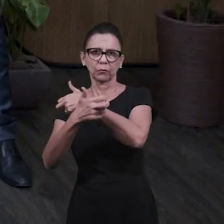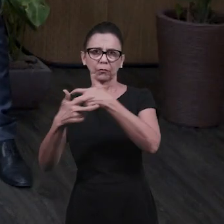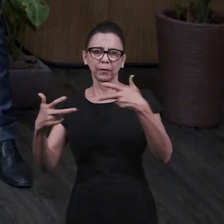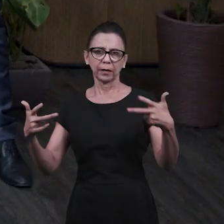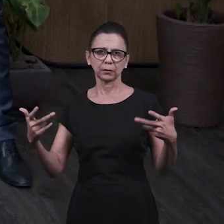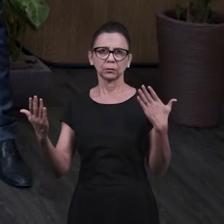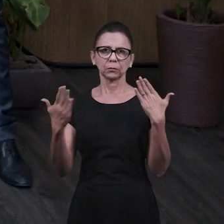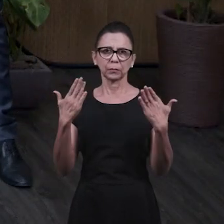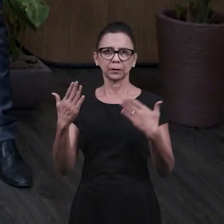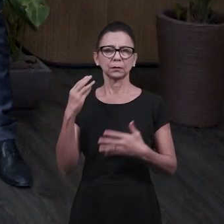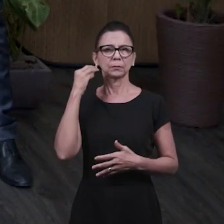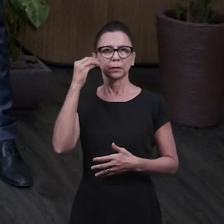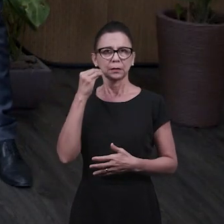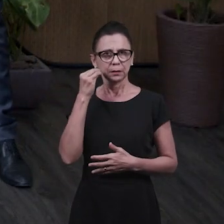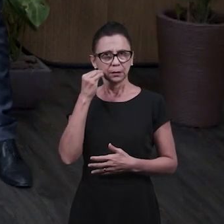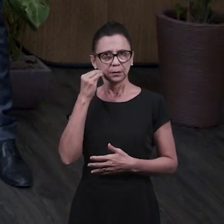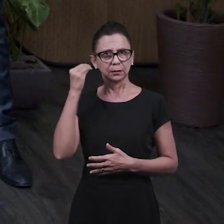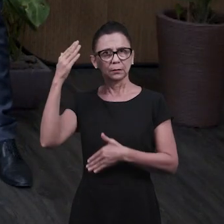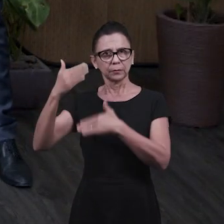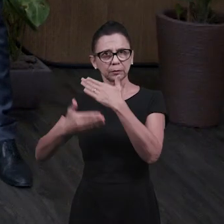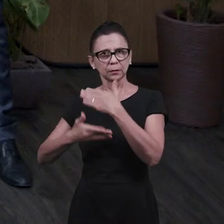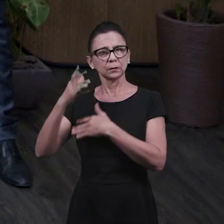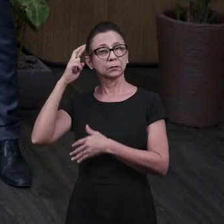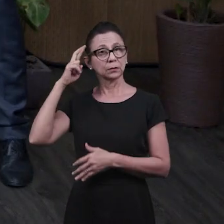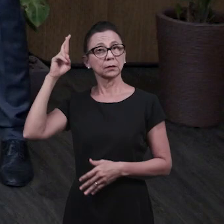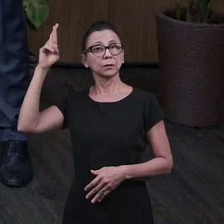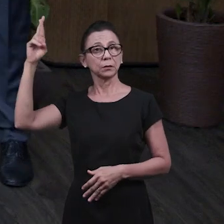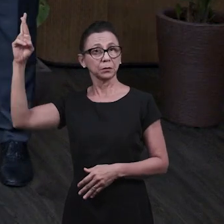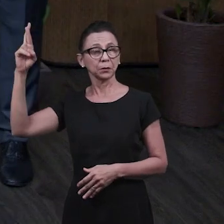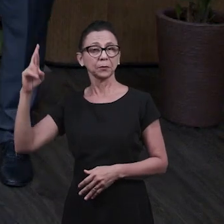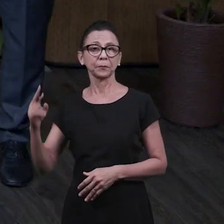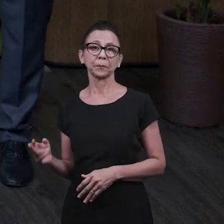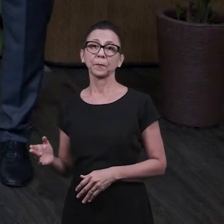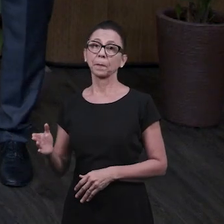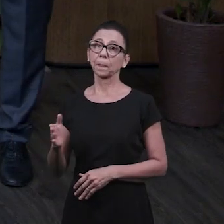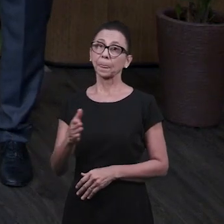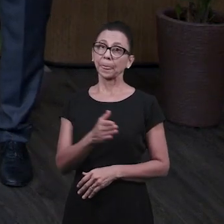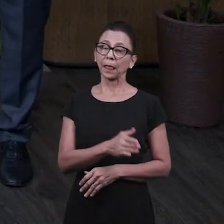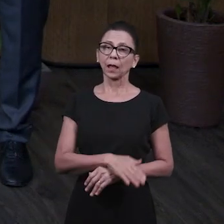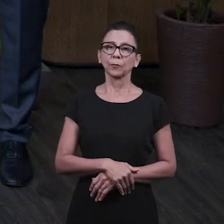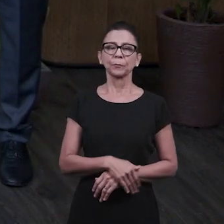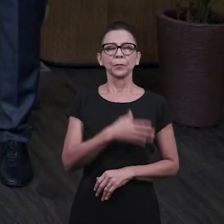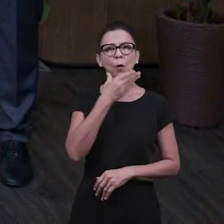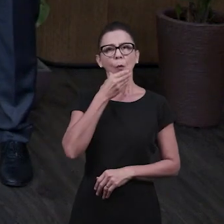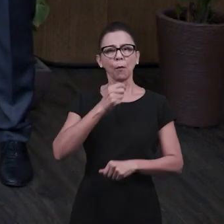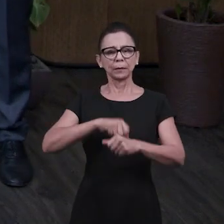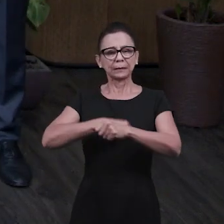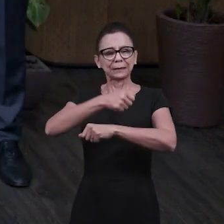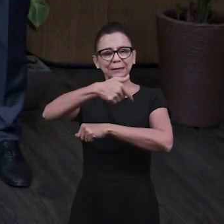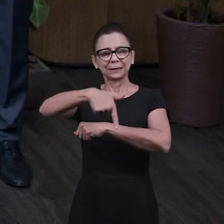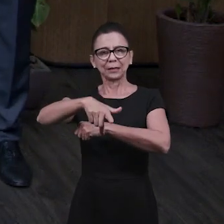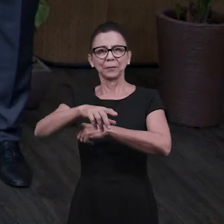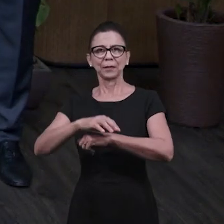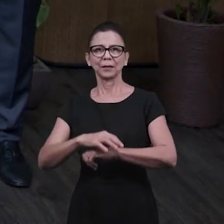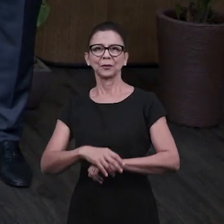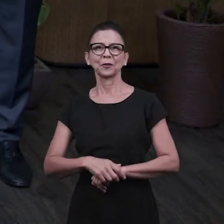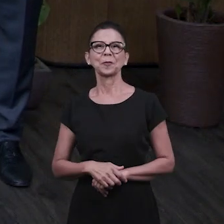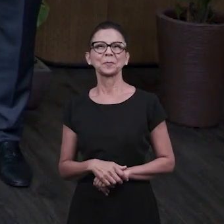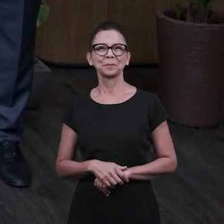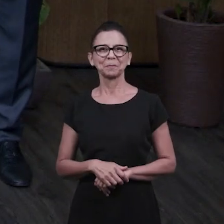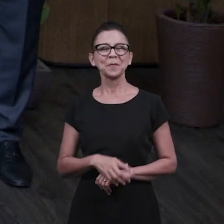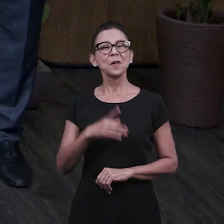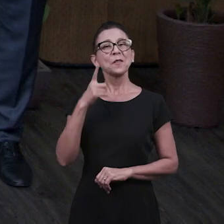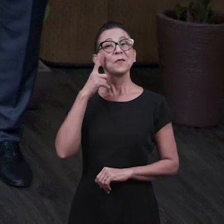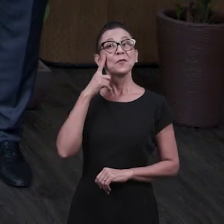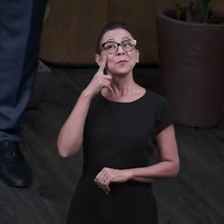remerciant à Dieu. Et pour résumer, tout ce qu'on a parlé aujourd'hui dans la parole du Semeur,